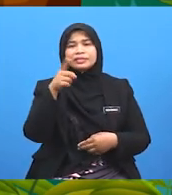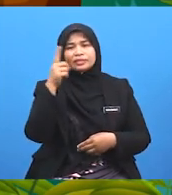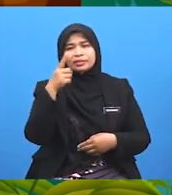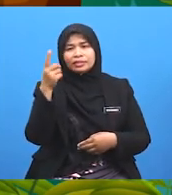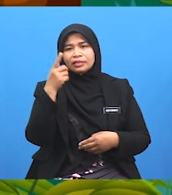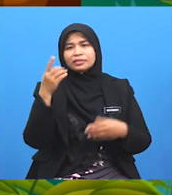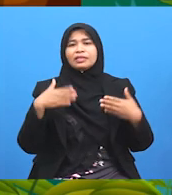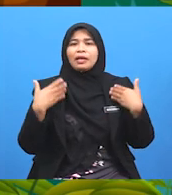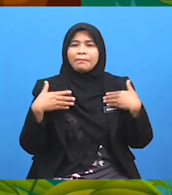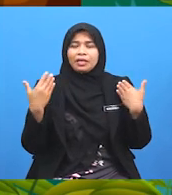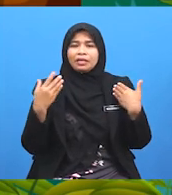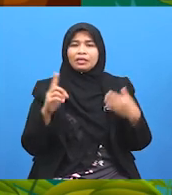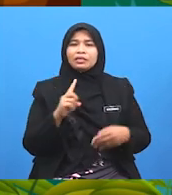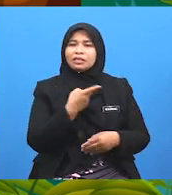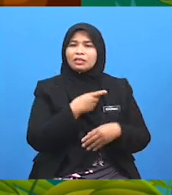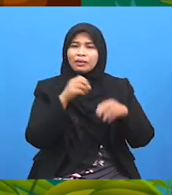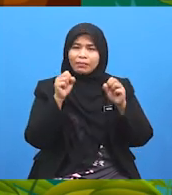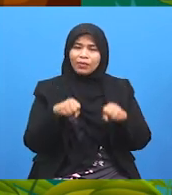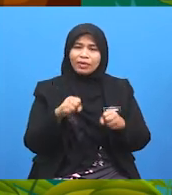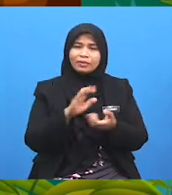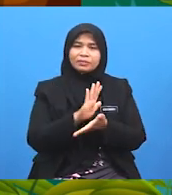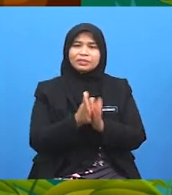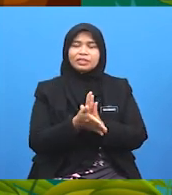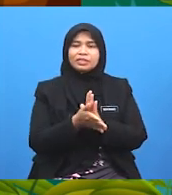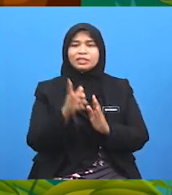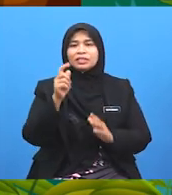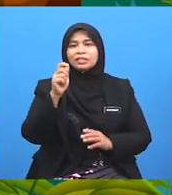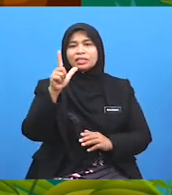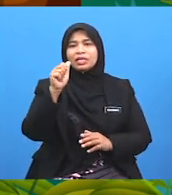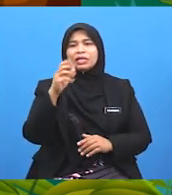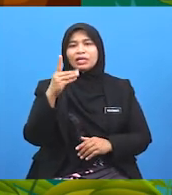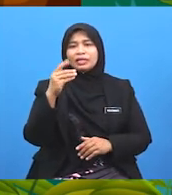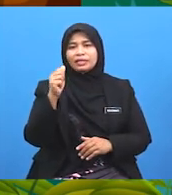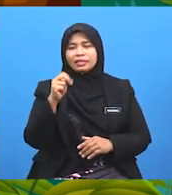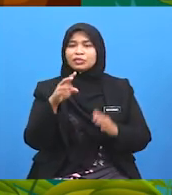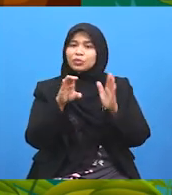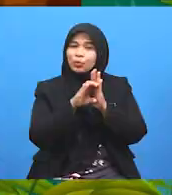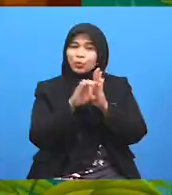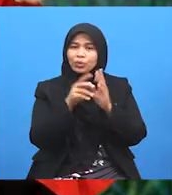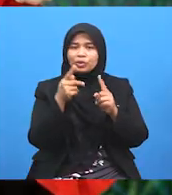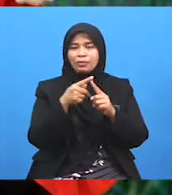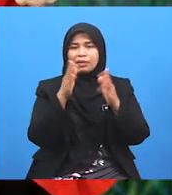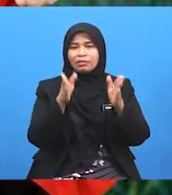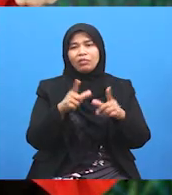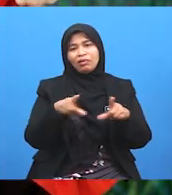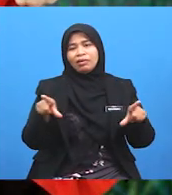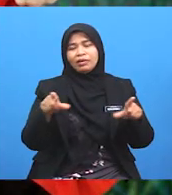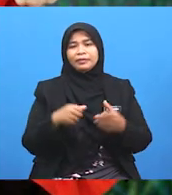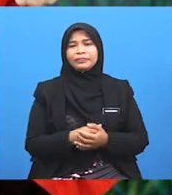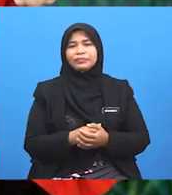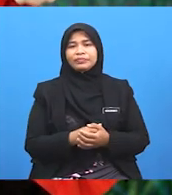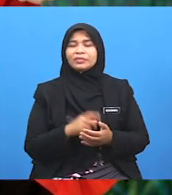sentiasa gembira. Kita boleh menjadi teladan kepada orang lain. Baiklah,